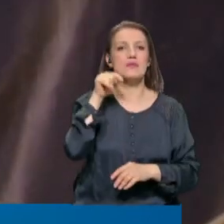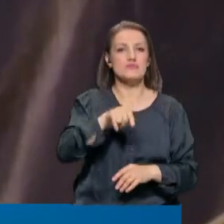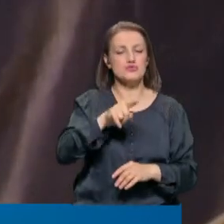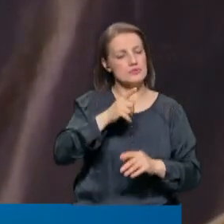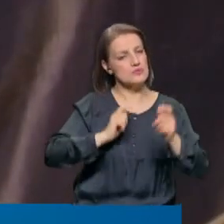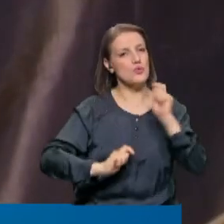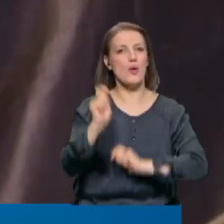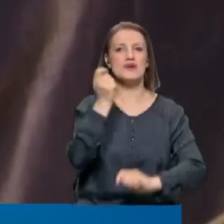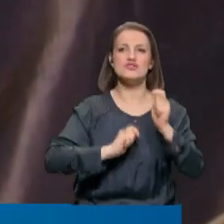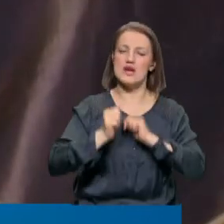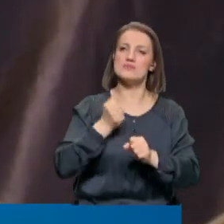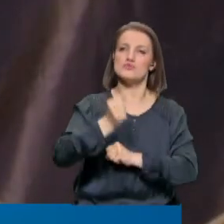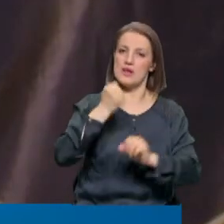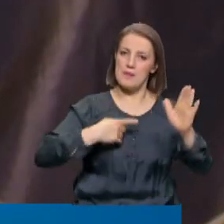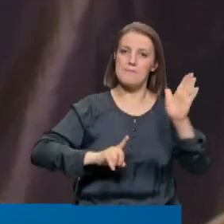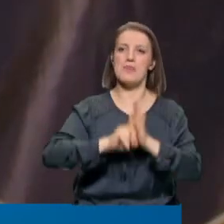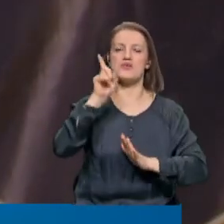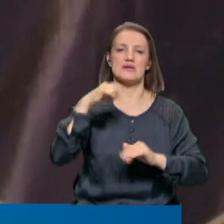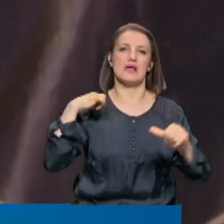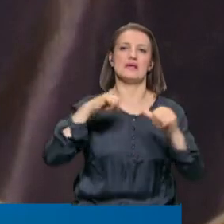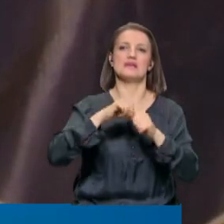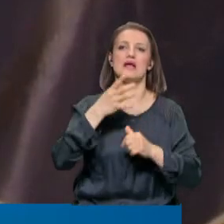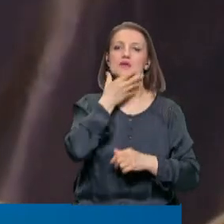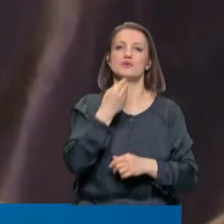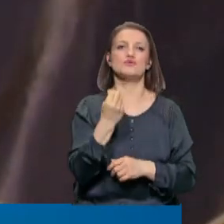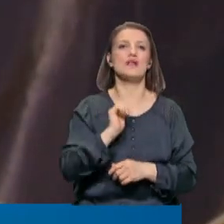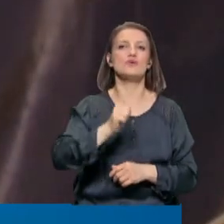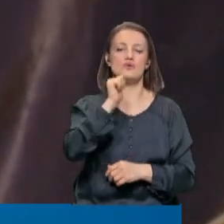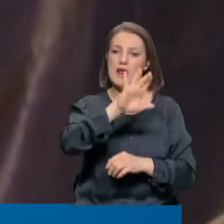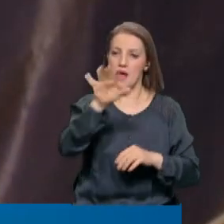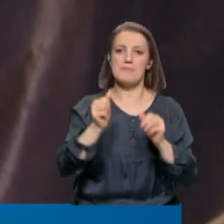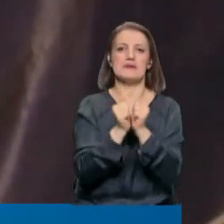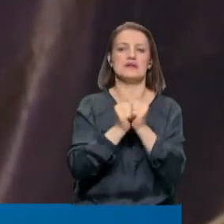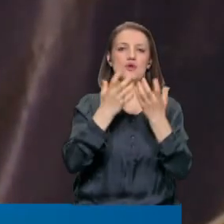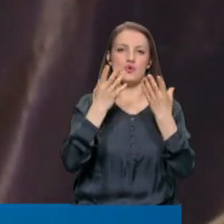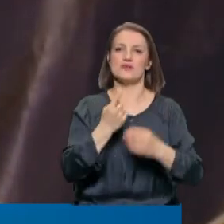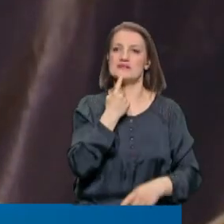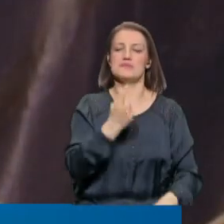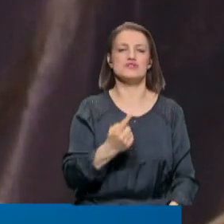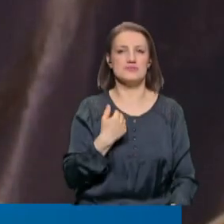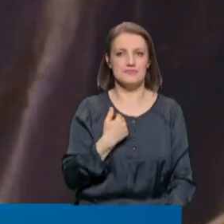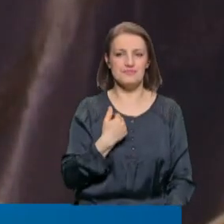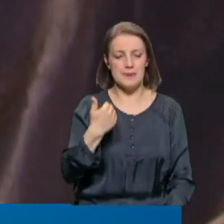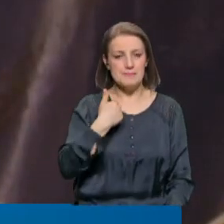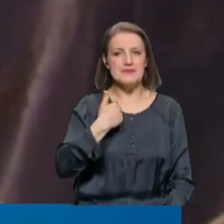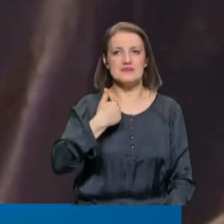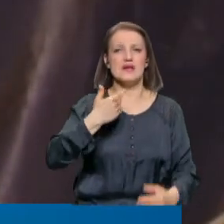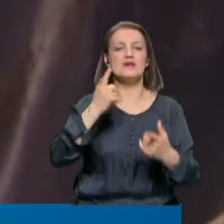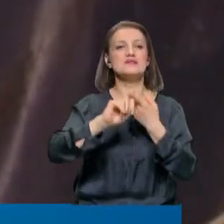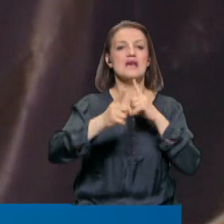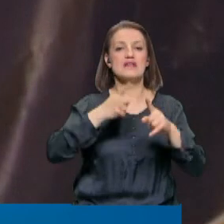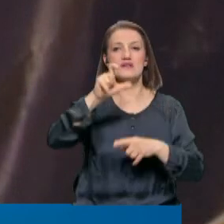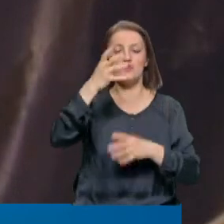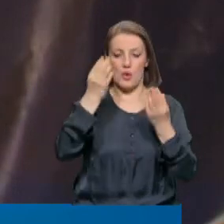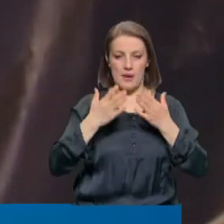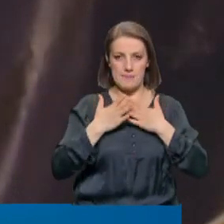baş edecek, başaracak ve yeniden güzel günlerde birlikte olacağız demiştim. Bize düşen siyasetçi